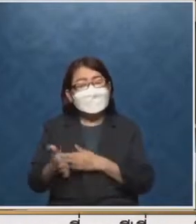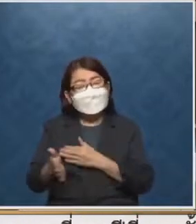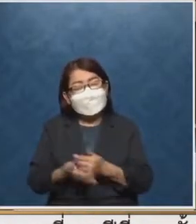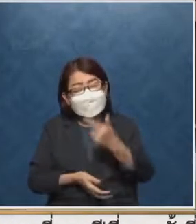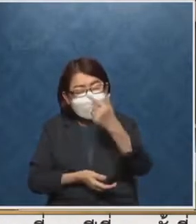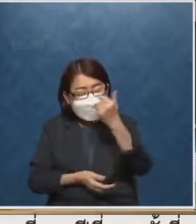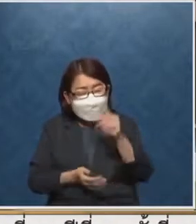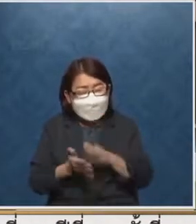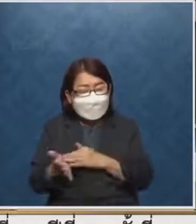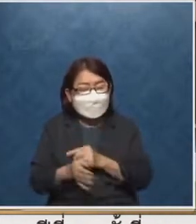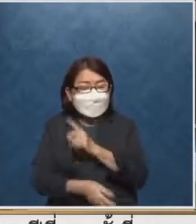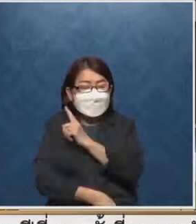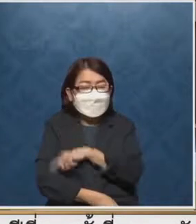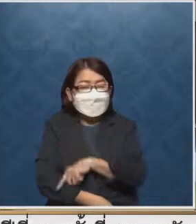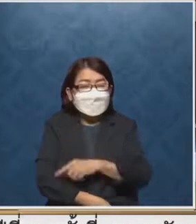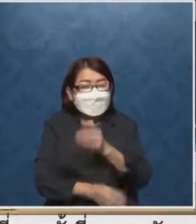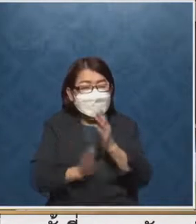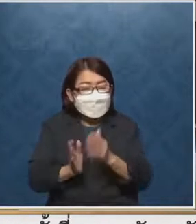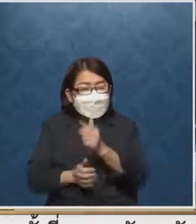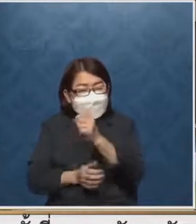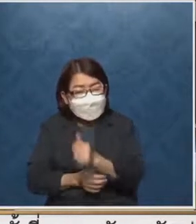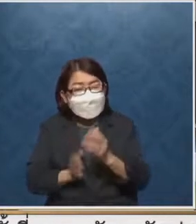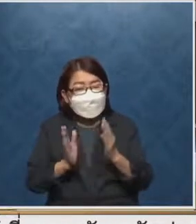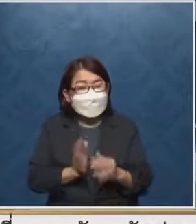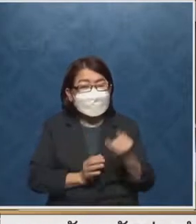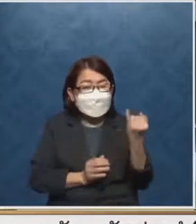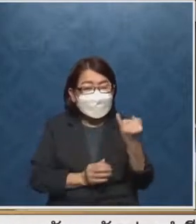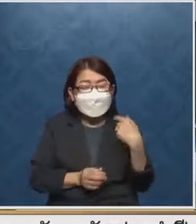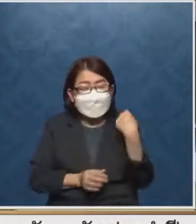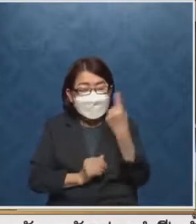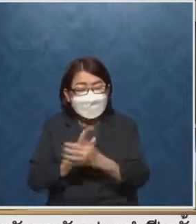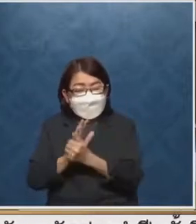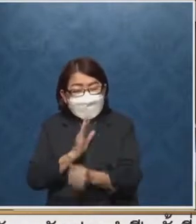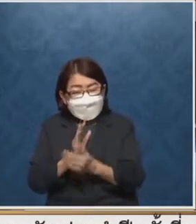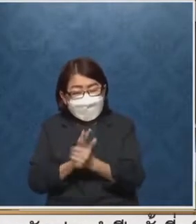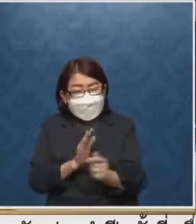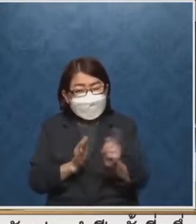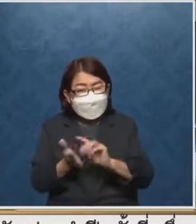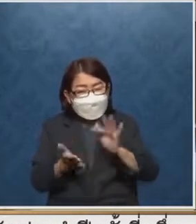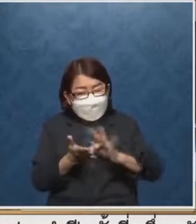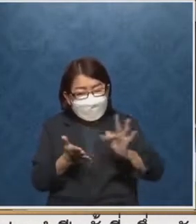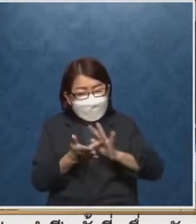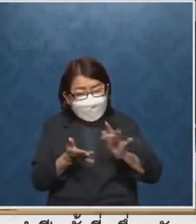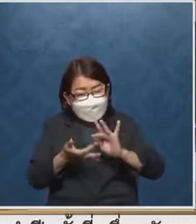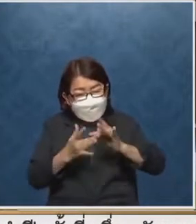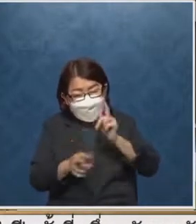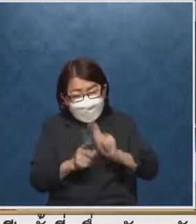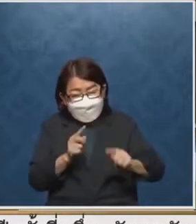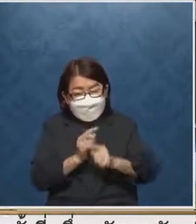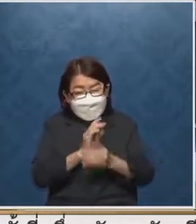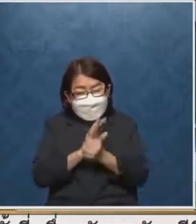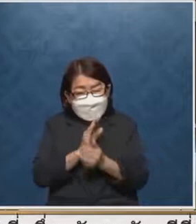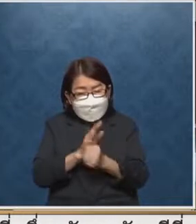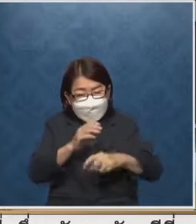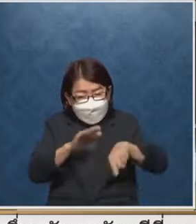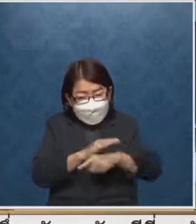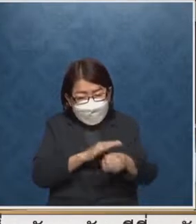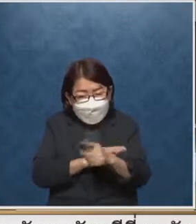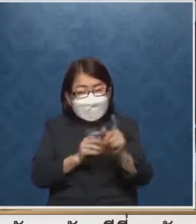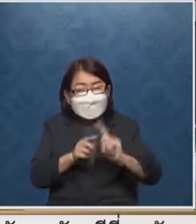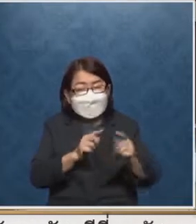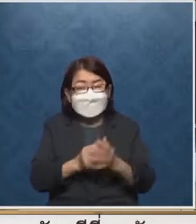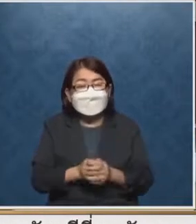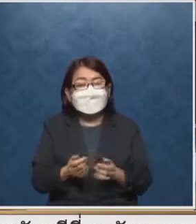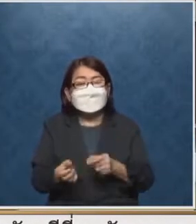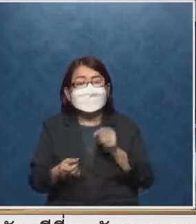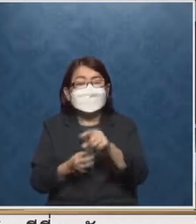ที่ว่าใครแข็งแรงกว่ากันใครมีความชำนาญเรื่องออนไลน์มากกว่ากันนะครับแล้วก็จะส่ง